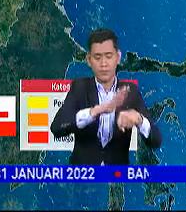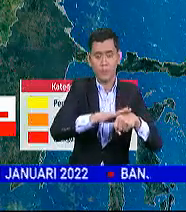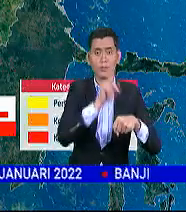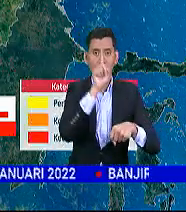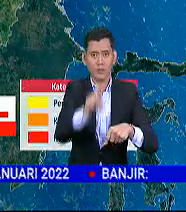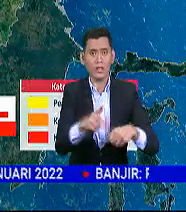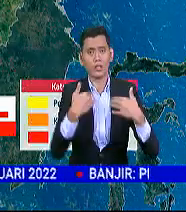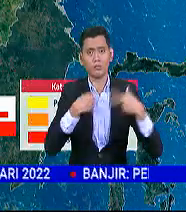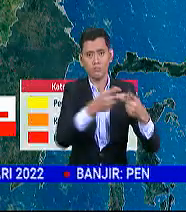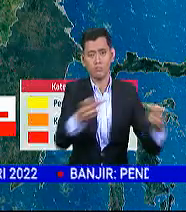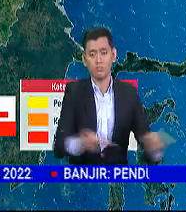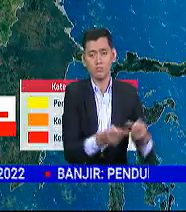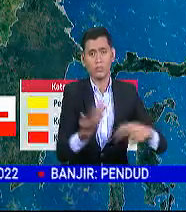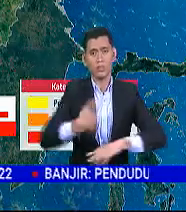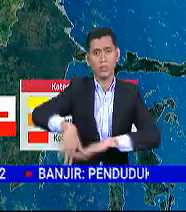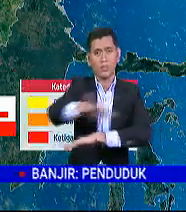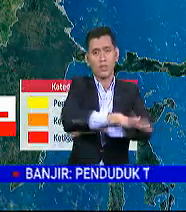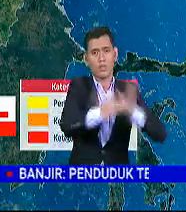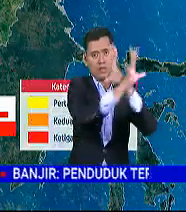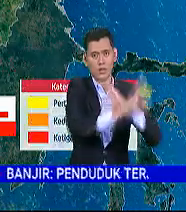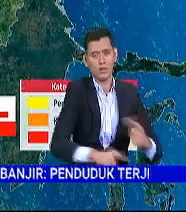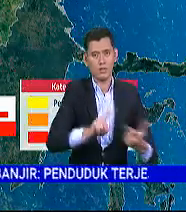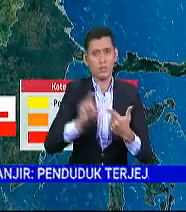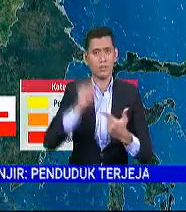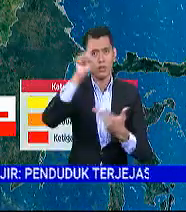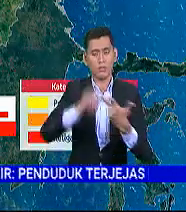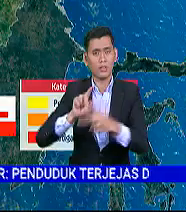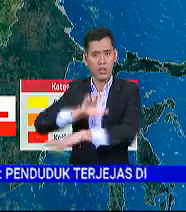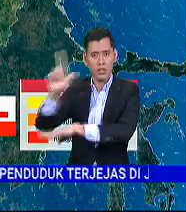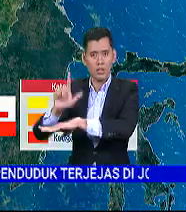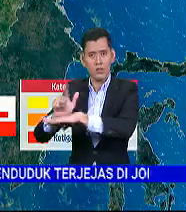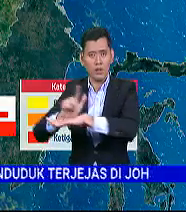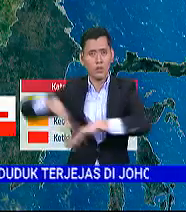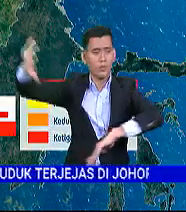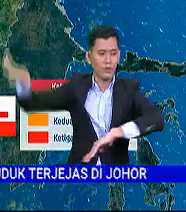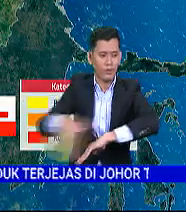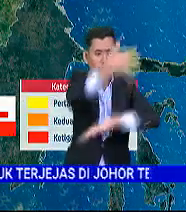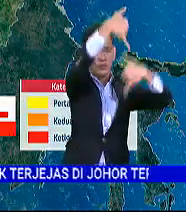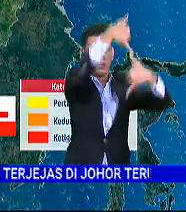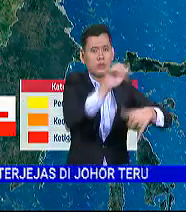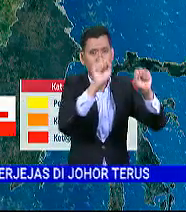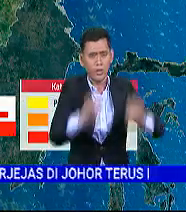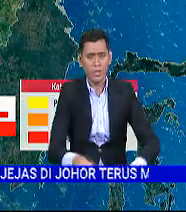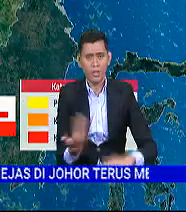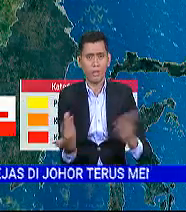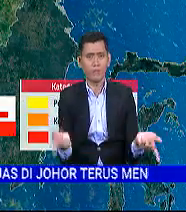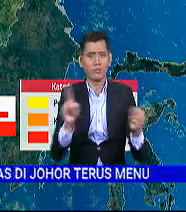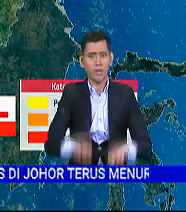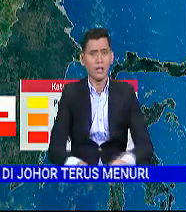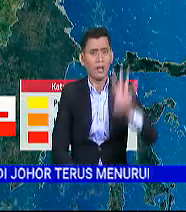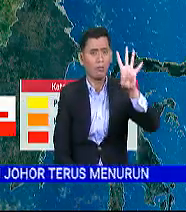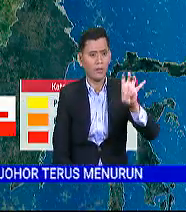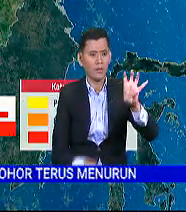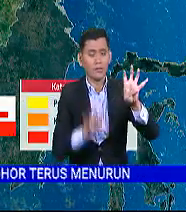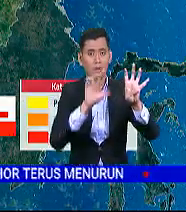turut melibatkan kawasan perairan negeri Sarawak, Sabah dan Labuan. Ketinggian ombak dijangkakan boleh melebihi 4.5